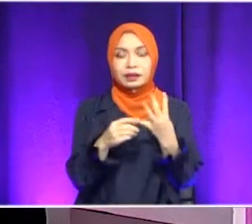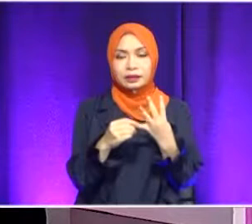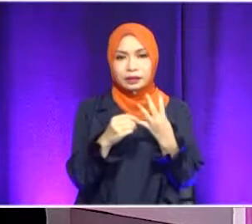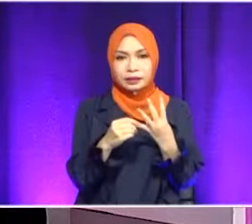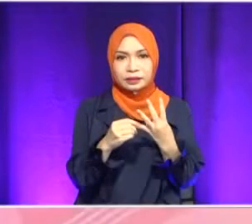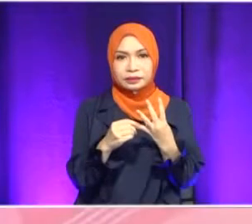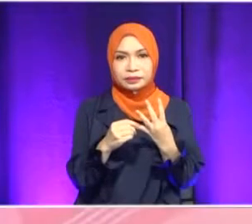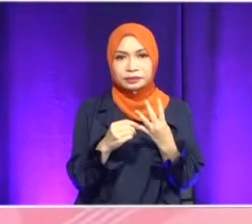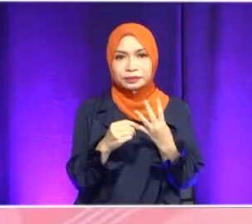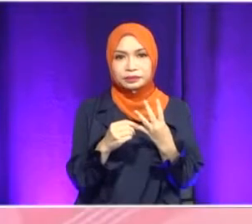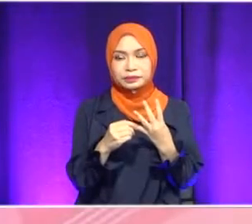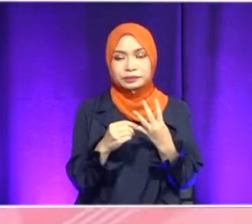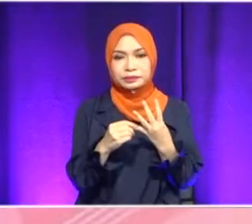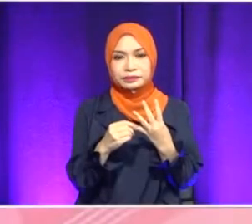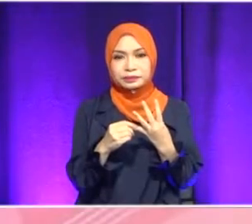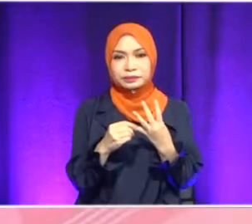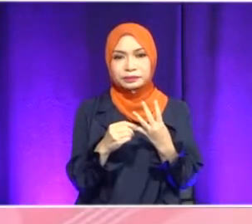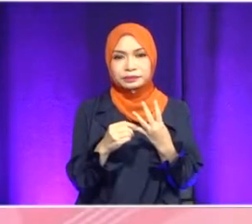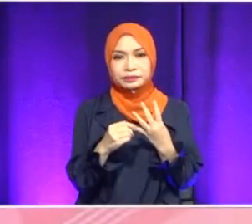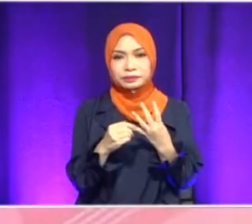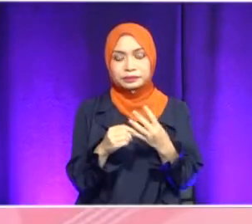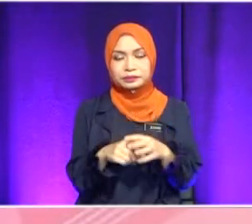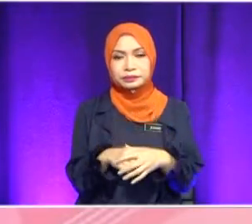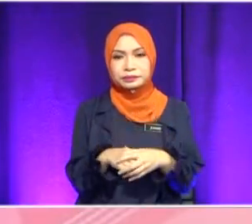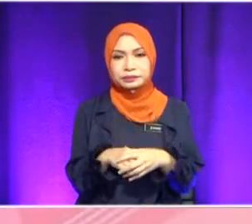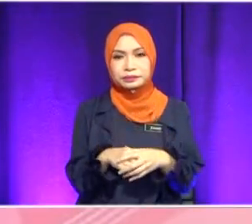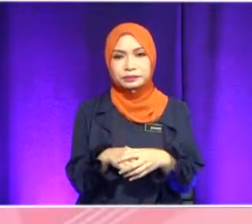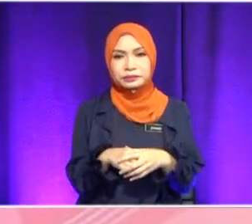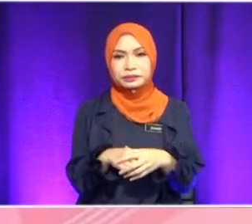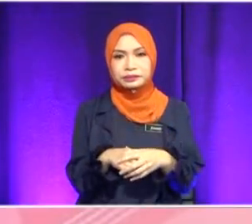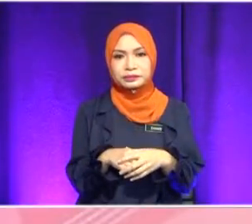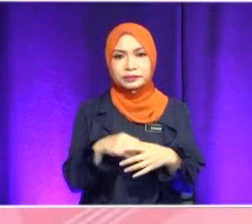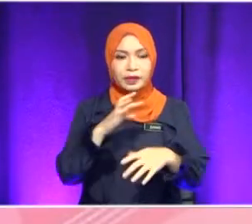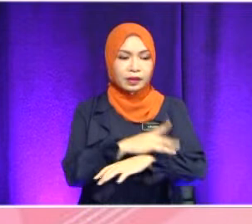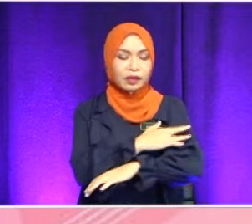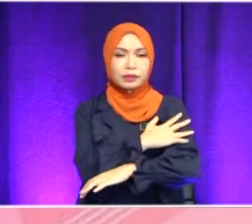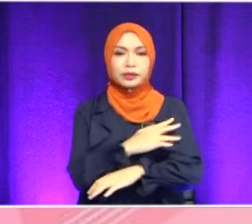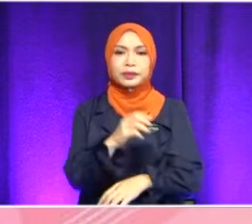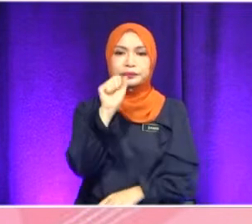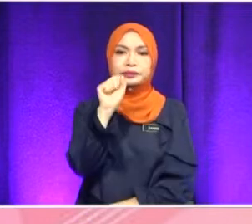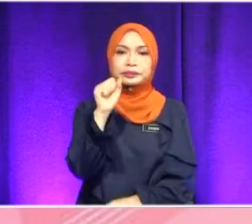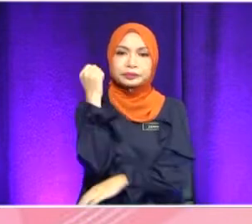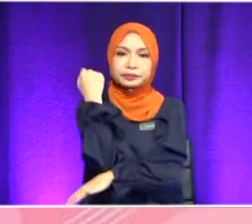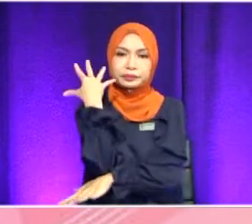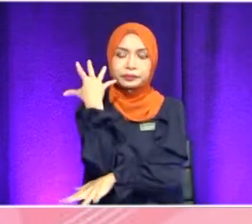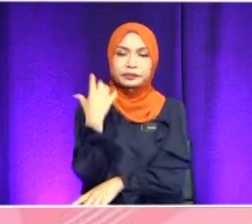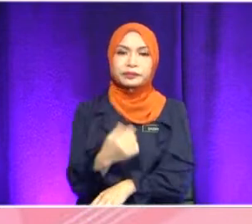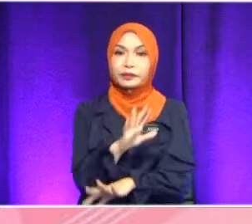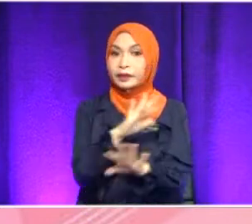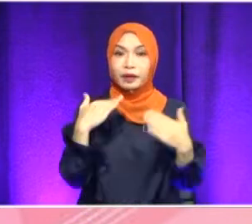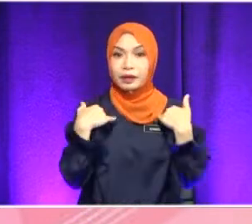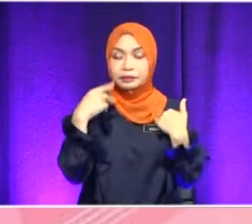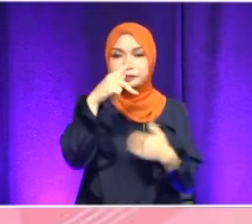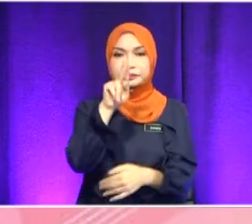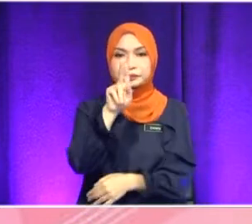rambut agar tidak dilapisi oleh cuticle dari bila ada cuticle nih dia akan mengganggu proses penyerapan aye jadi bila tidak ada ketika